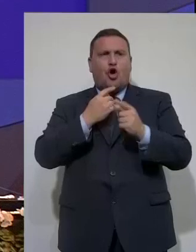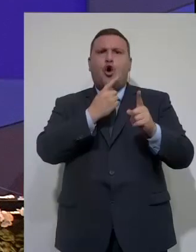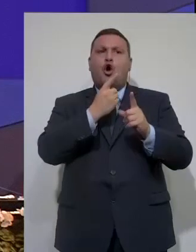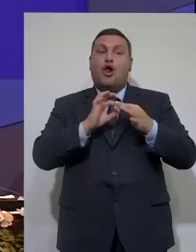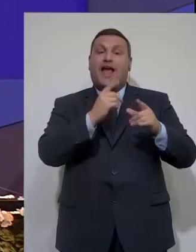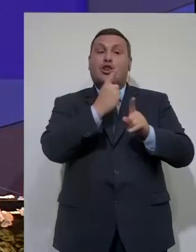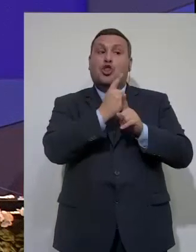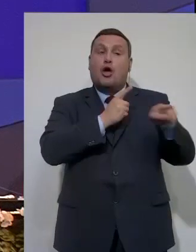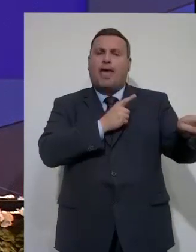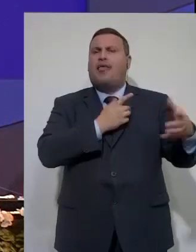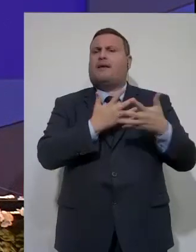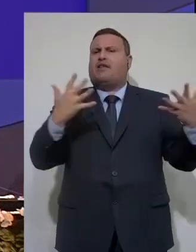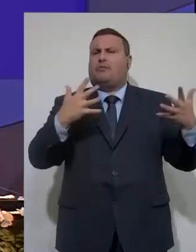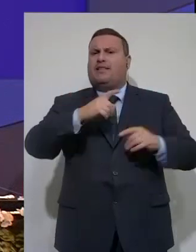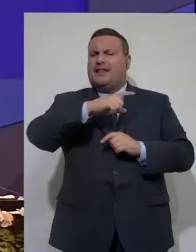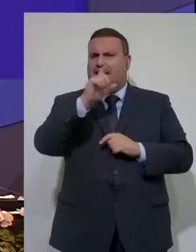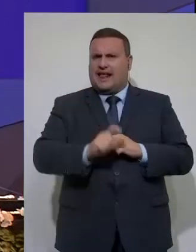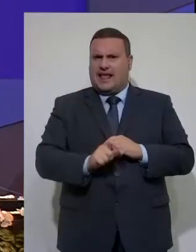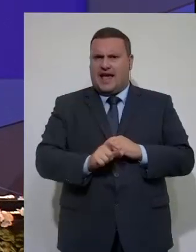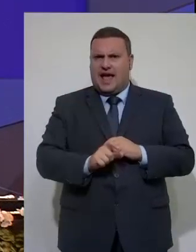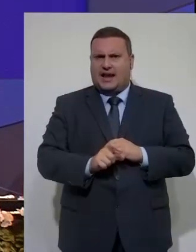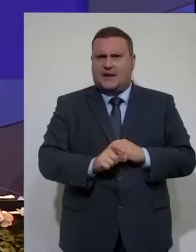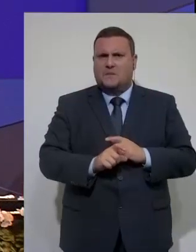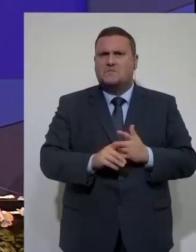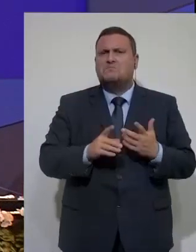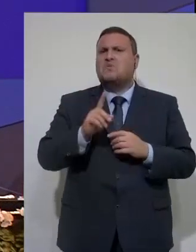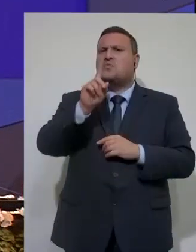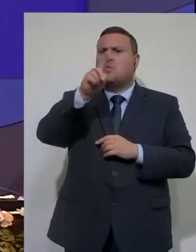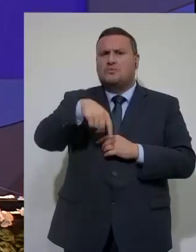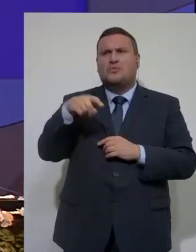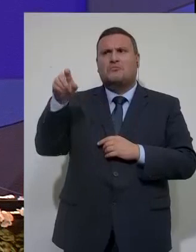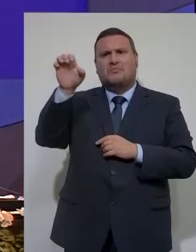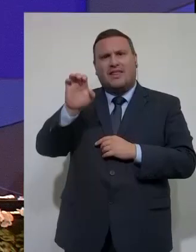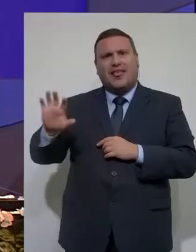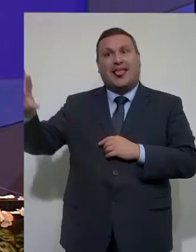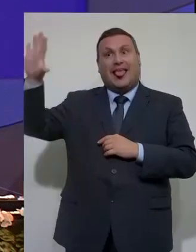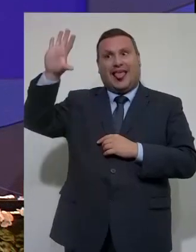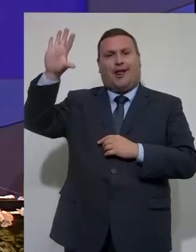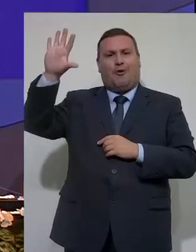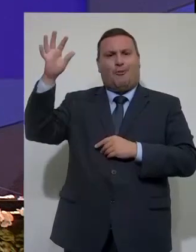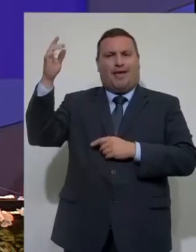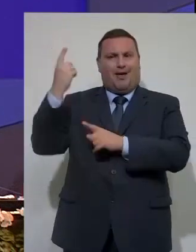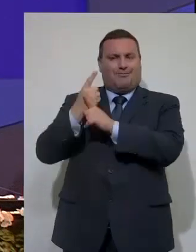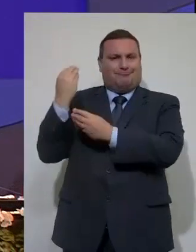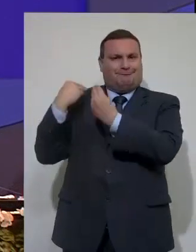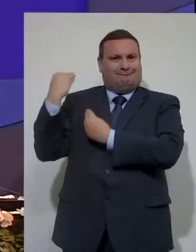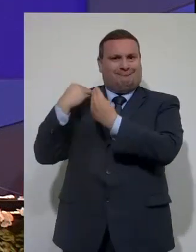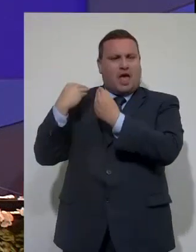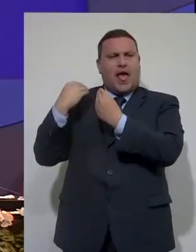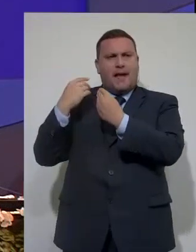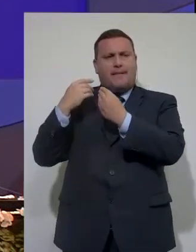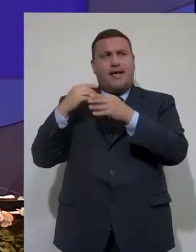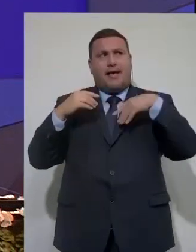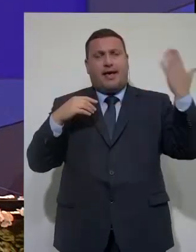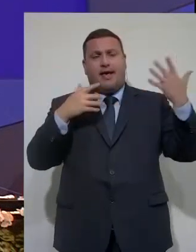prevalentemente italiana o da altre nazioni europee, è piccola la percentuale che arriva da oltreoceano, ma sono sicuro che questo quadro andrà